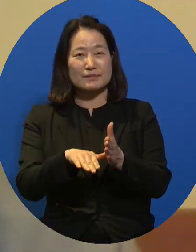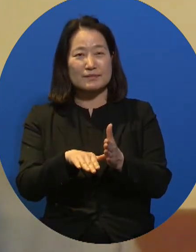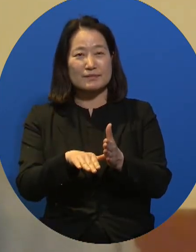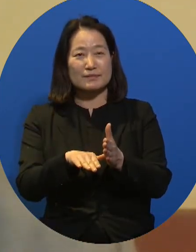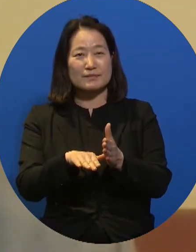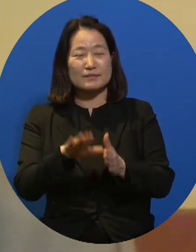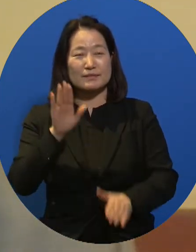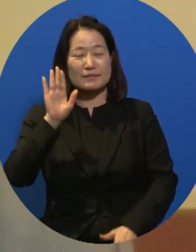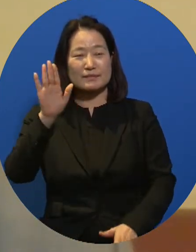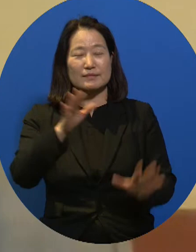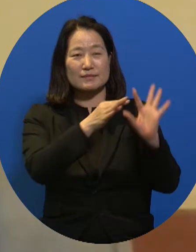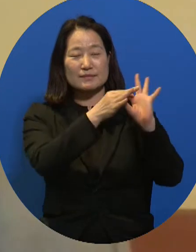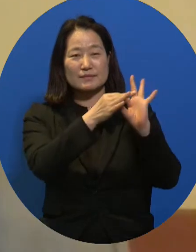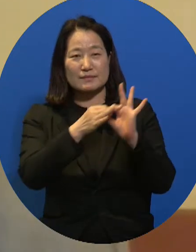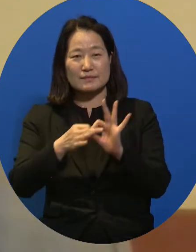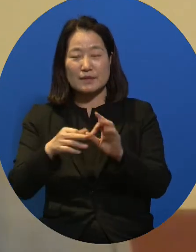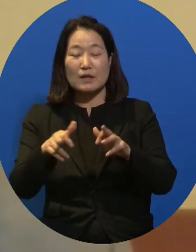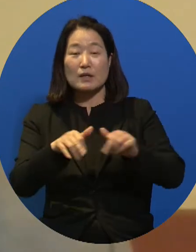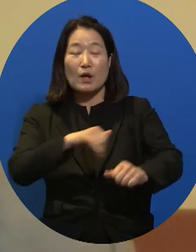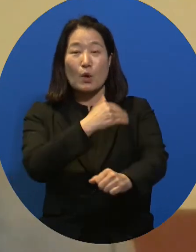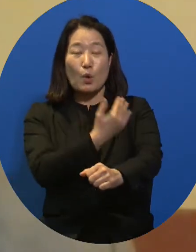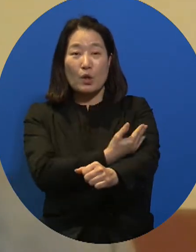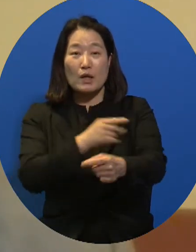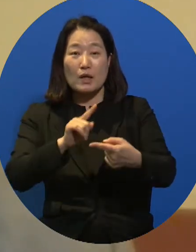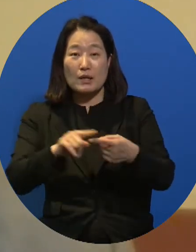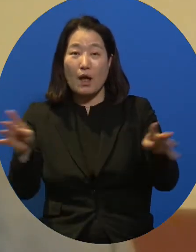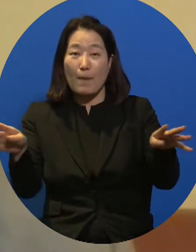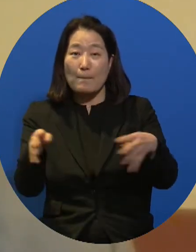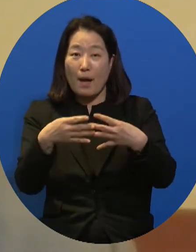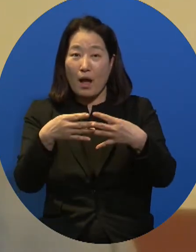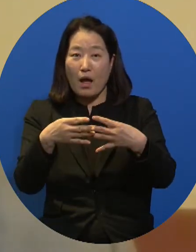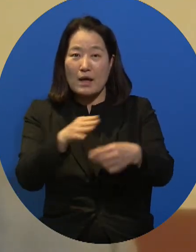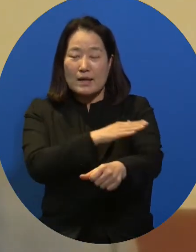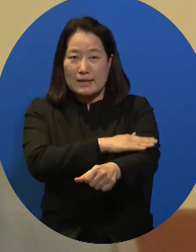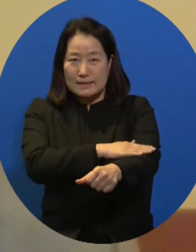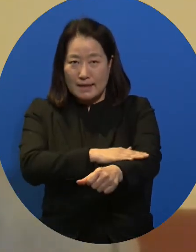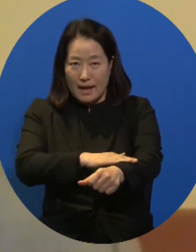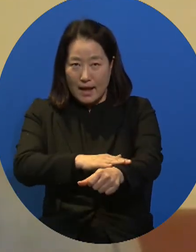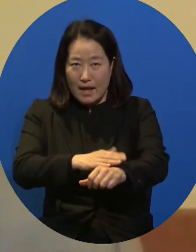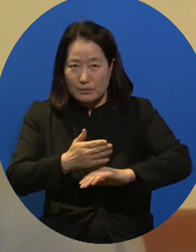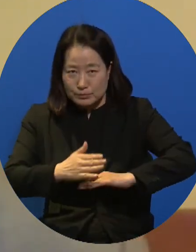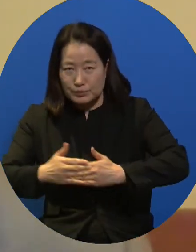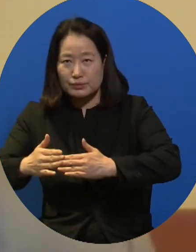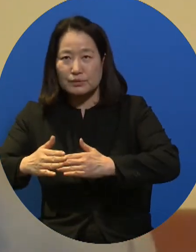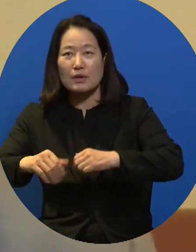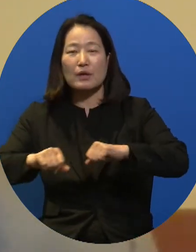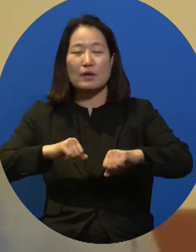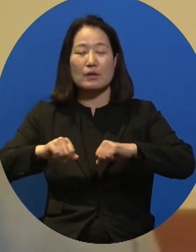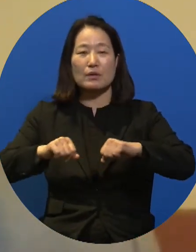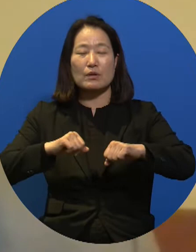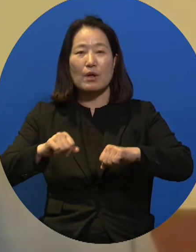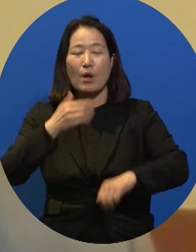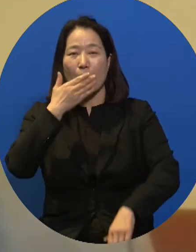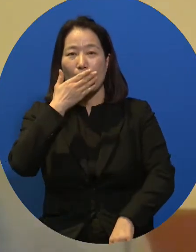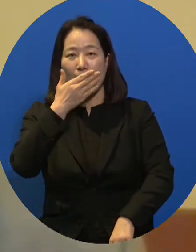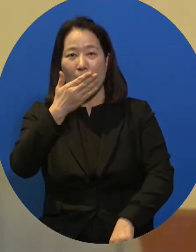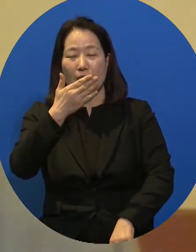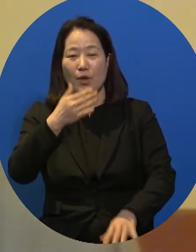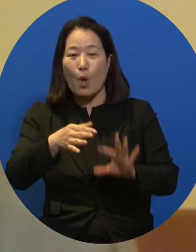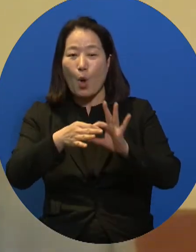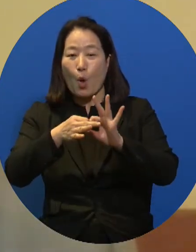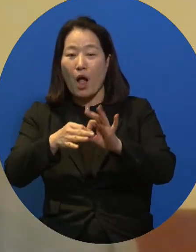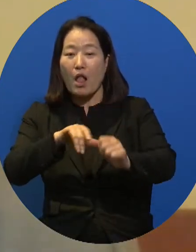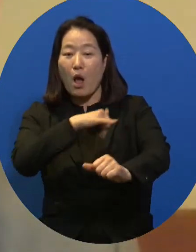지속적으로 유엔 장애인의 권리에 관한 협약이 온전하게 이행이 될 수 있도록, 또한 기타 인권 관련